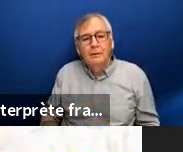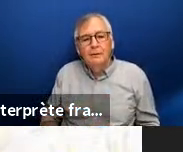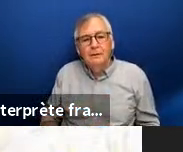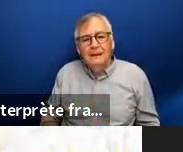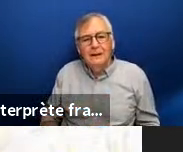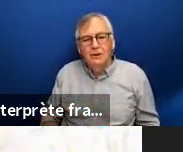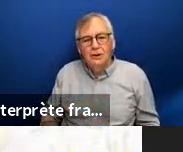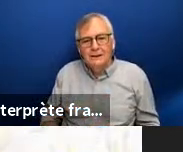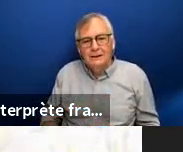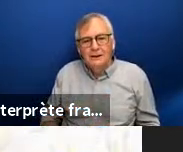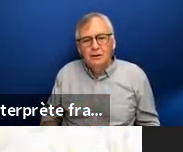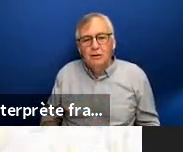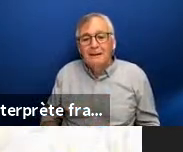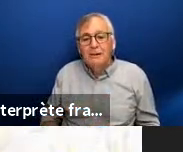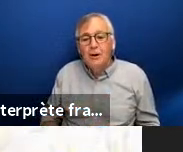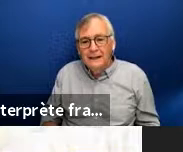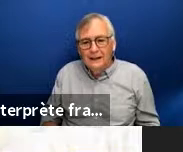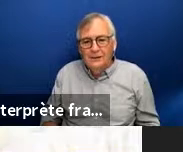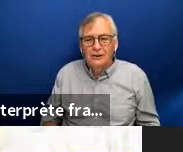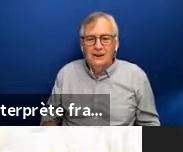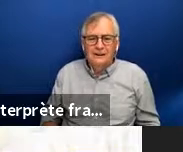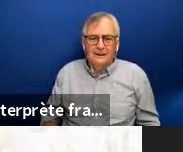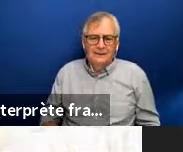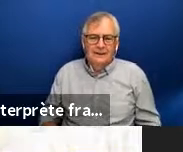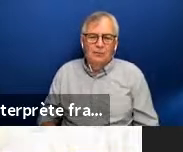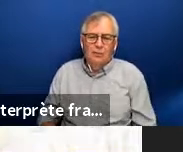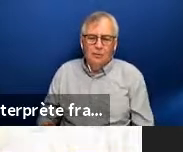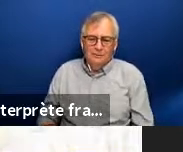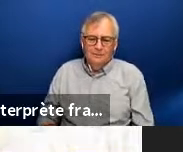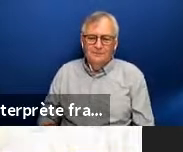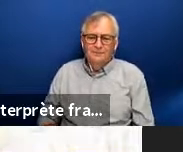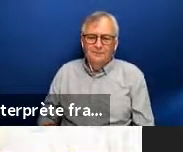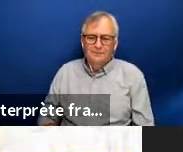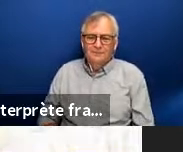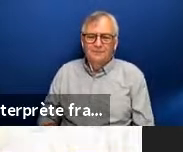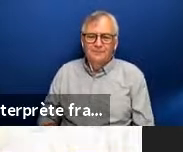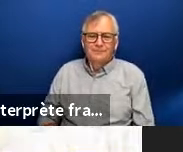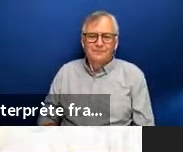nouveau dans le chat. Je vais mettre le lien dans le chat à nouveau.